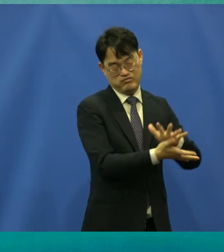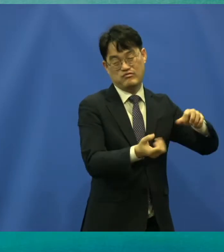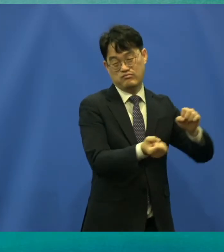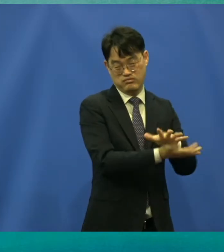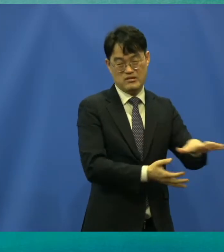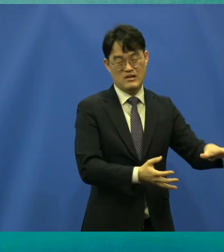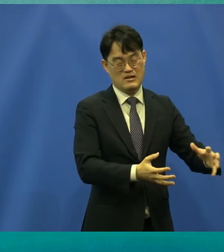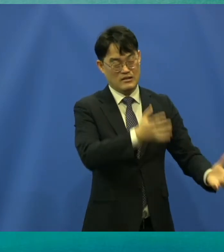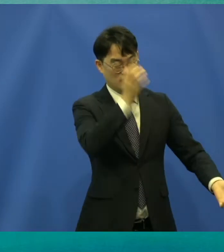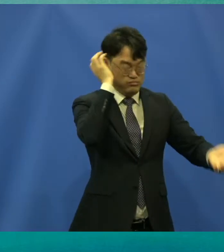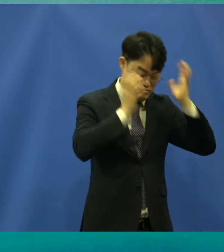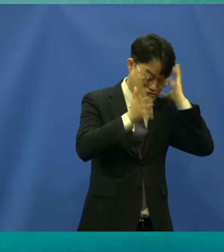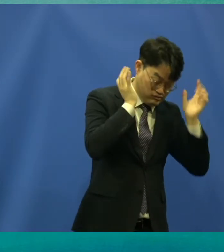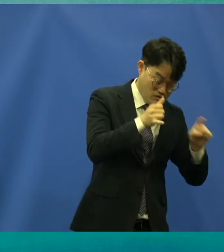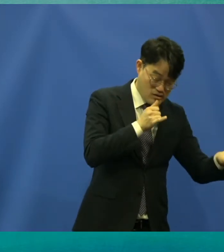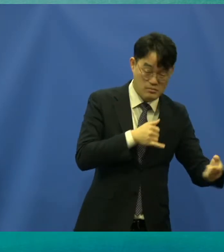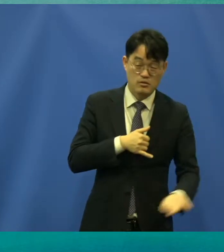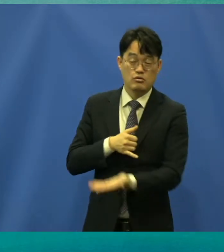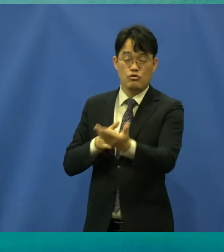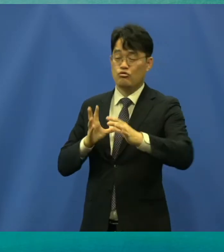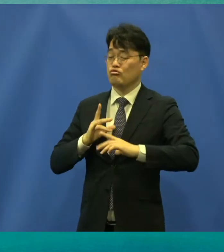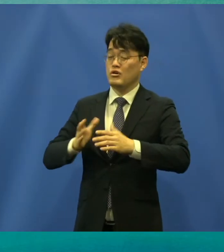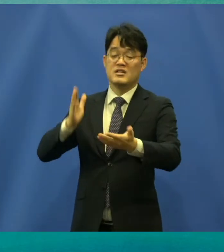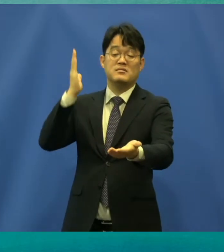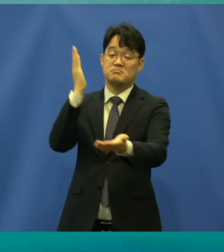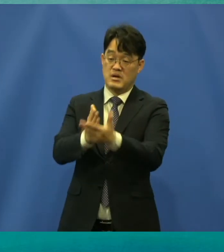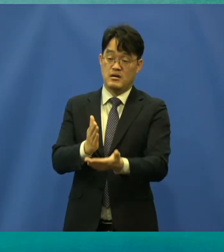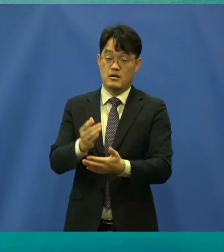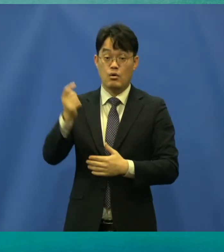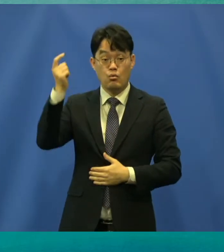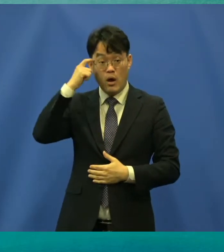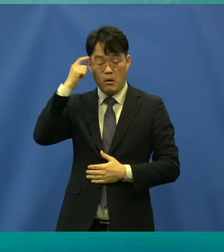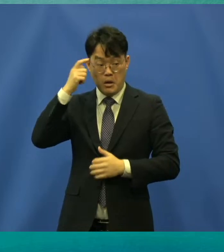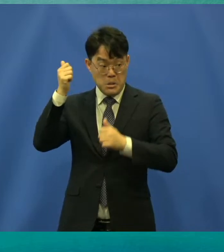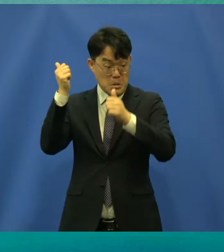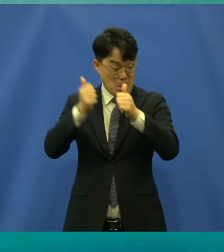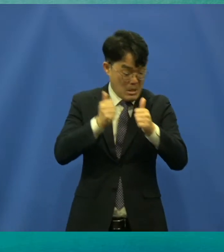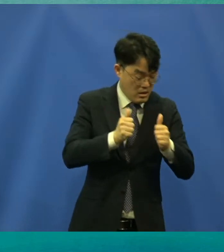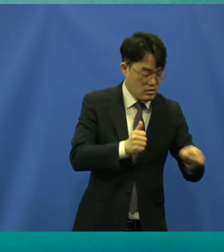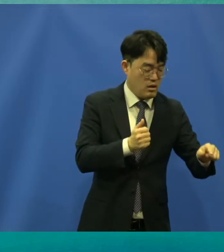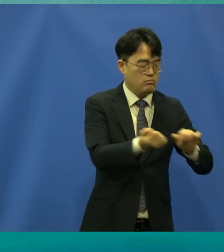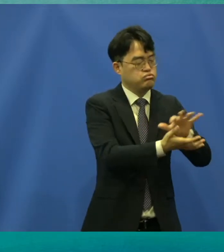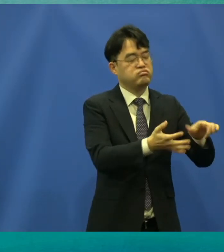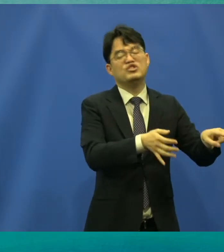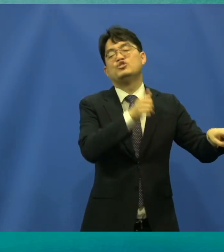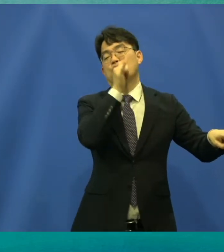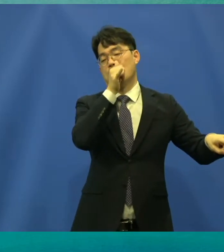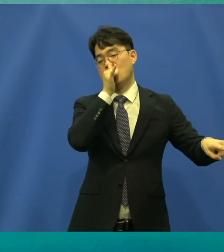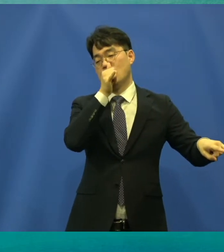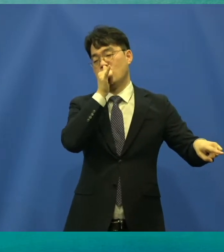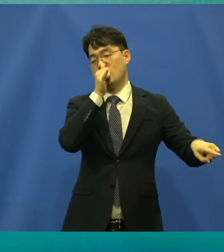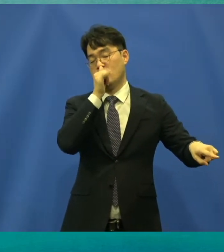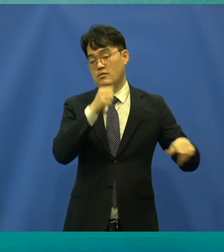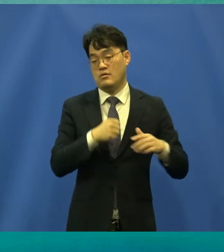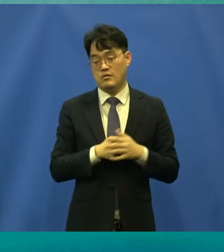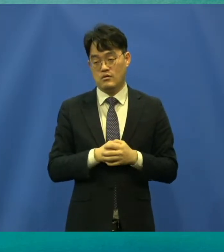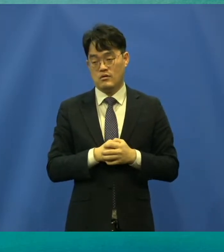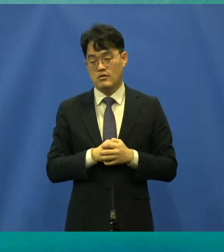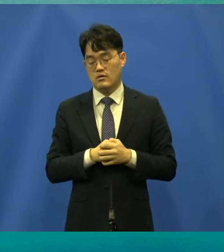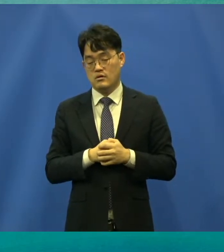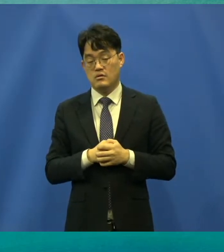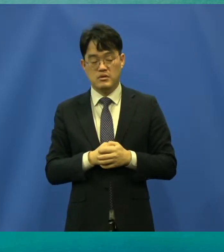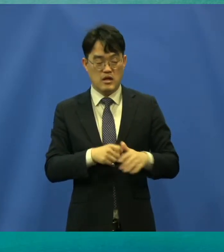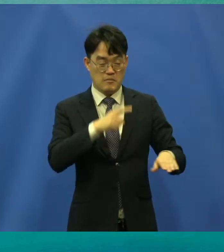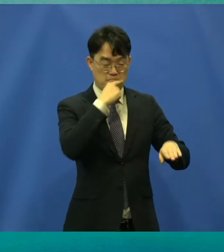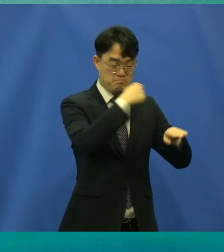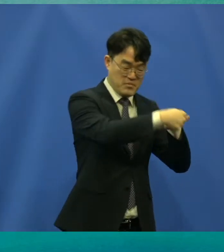너희는 삼가 두려워하지 말라. 이런 일이 있어야 하되 아직 끝은 아니니라. 민족이 민족을 나라가